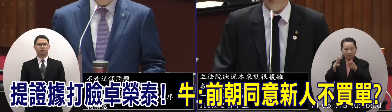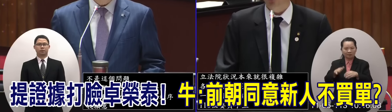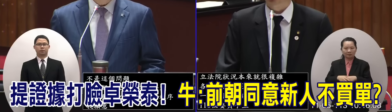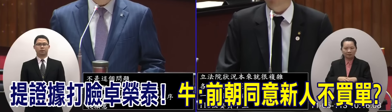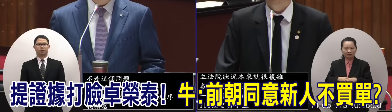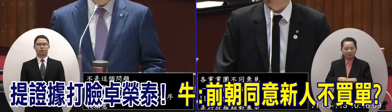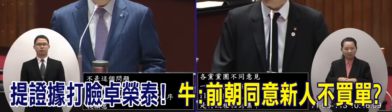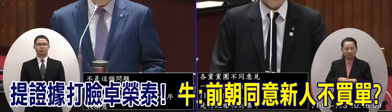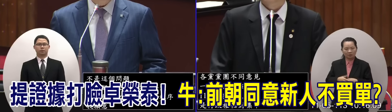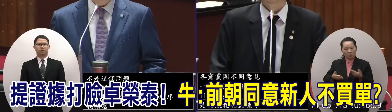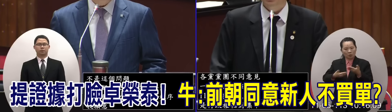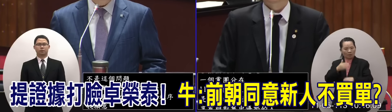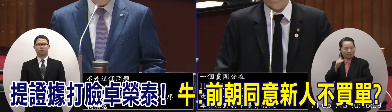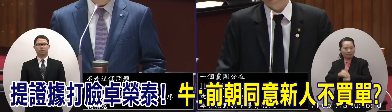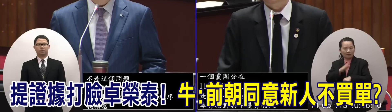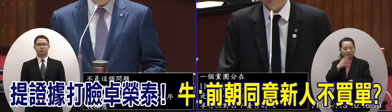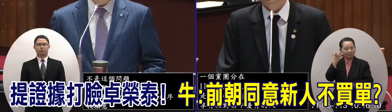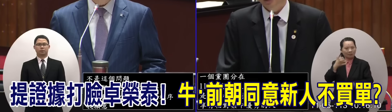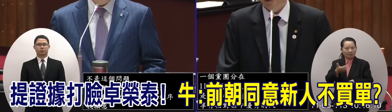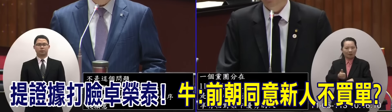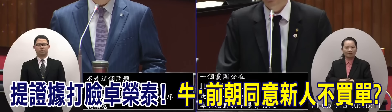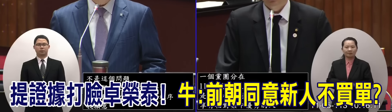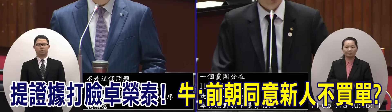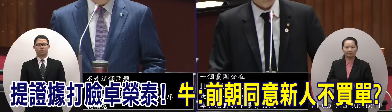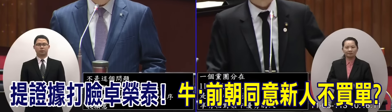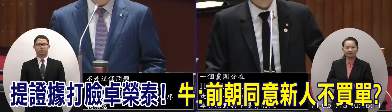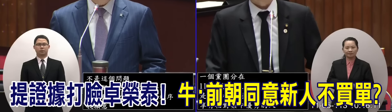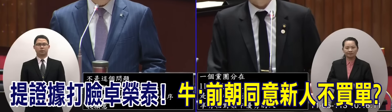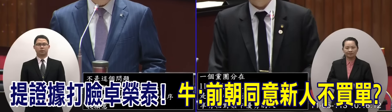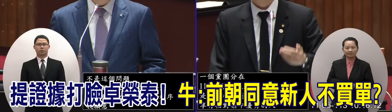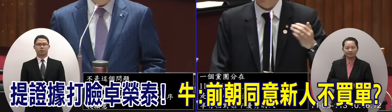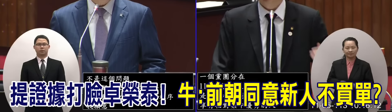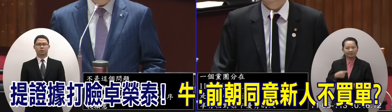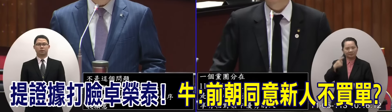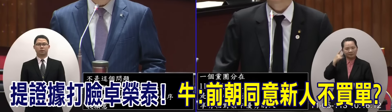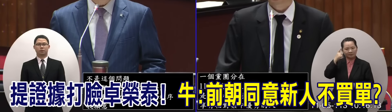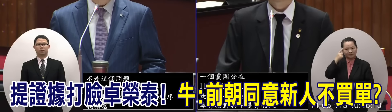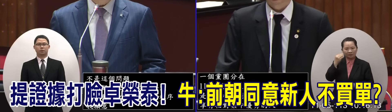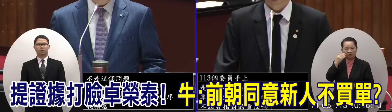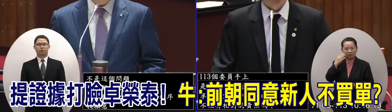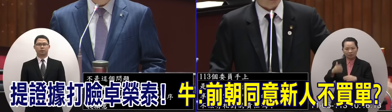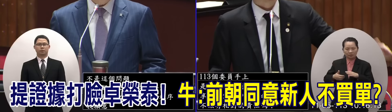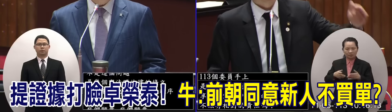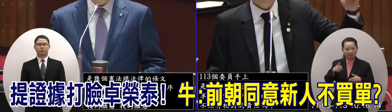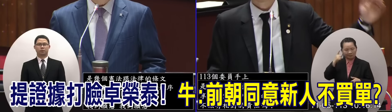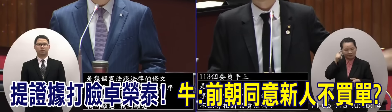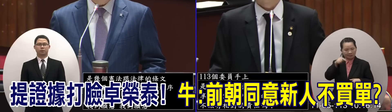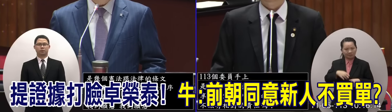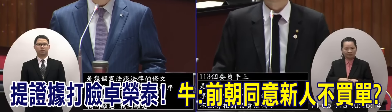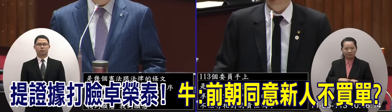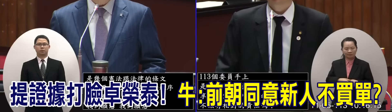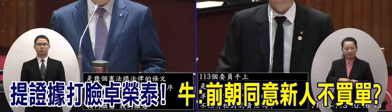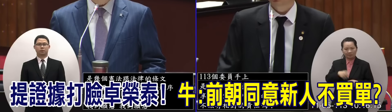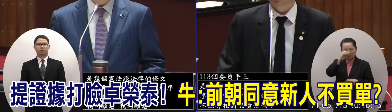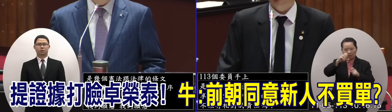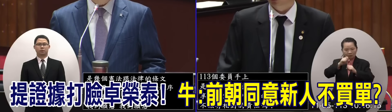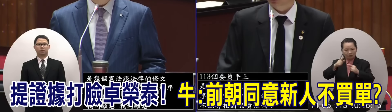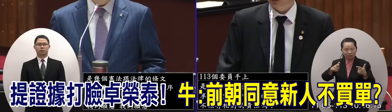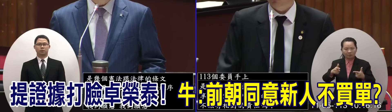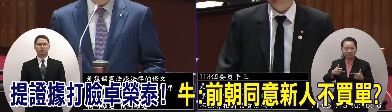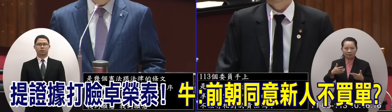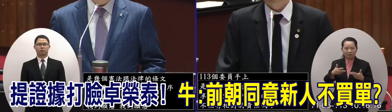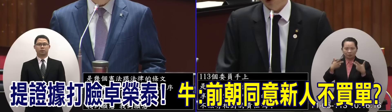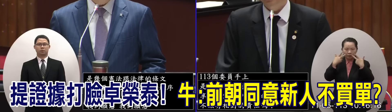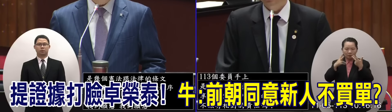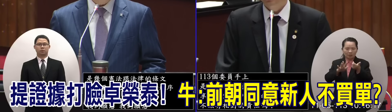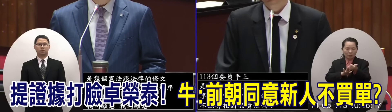善于沟通，不见得站第一线这样的角色。那我常想，如果你可以用这样子的一个心态，好好来跟各个党的原住民的立委做一下